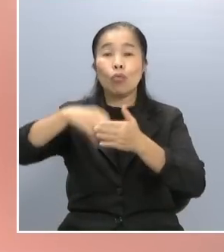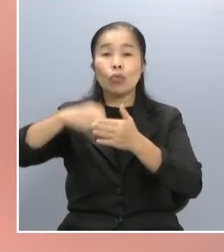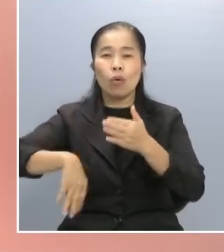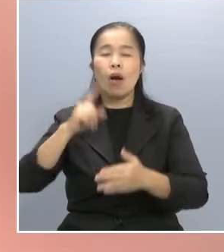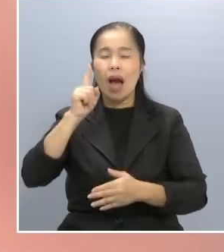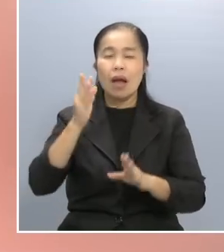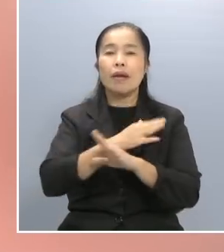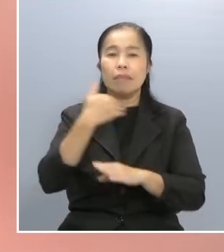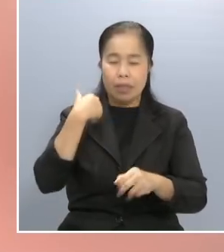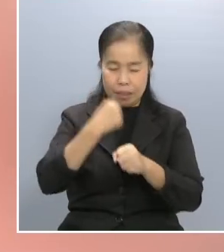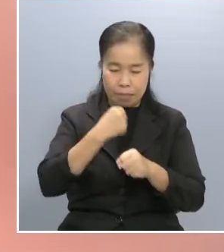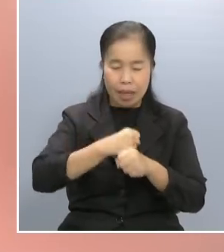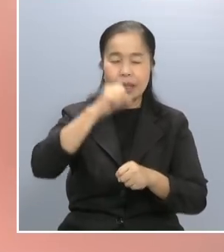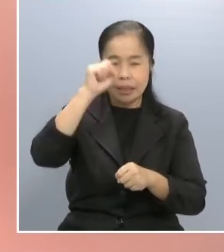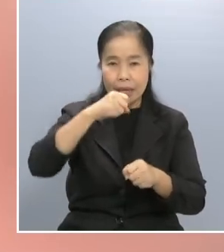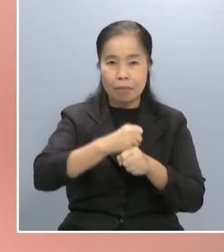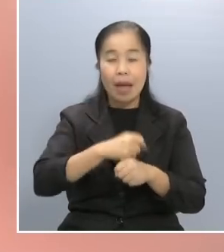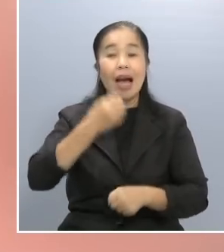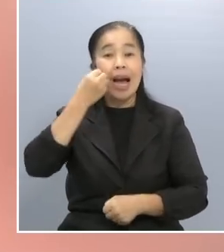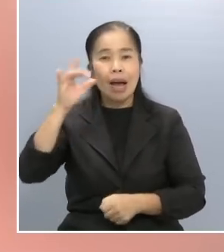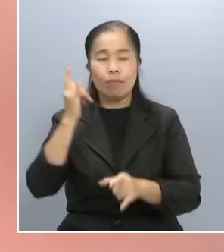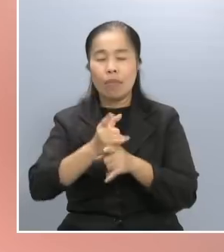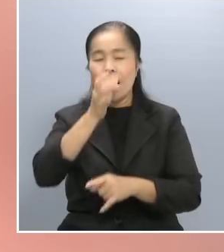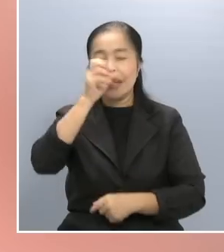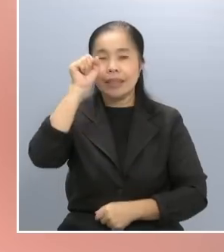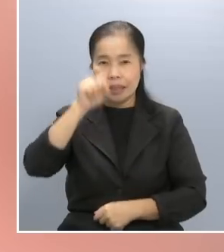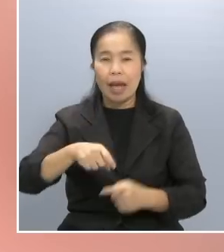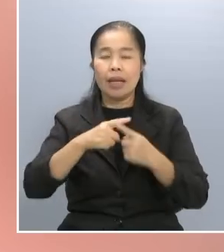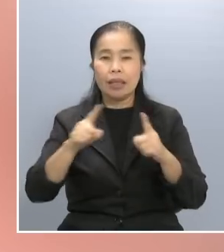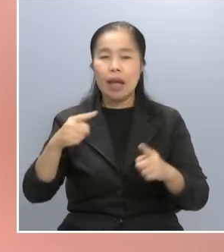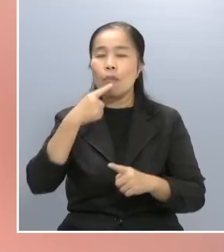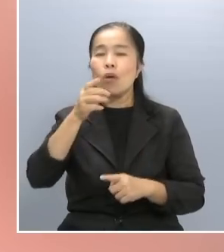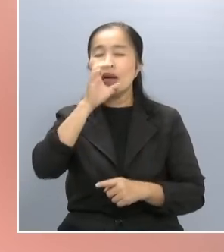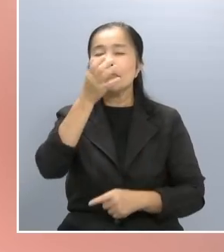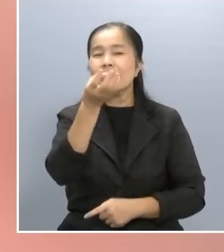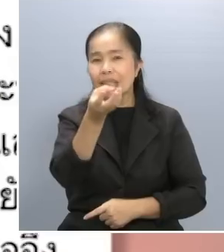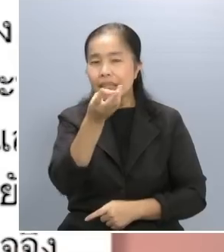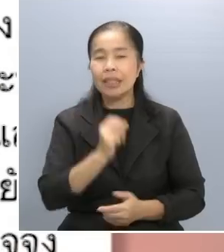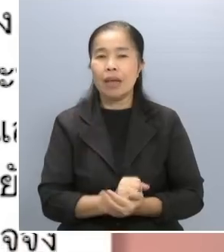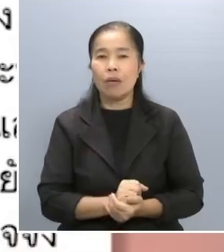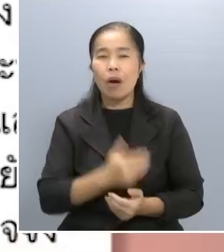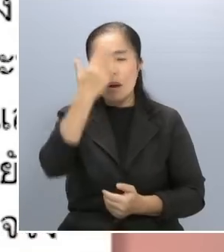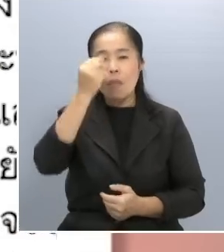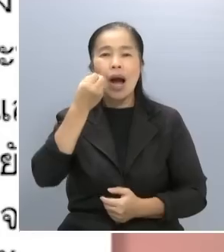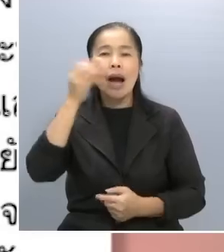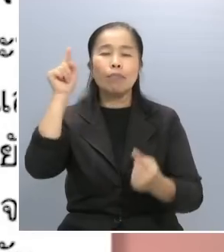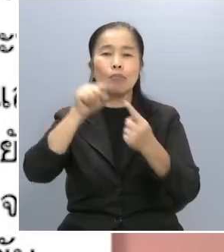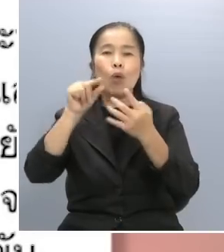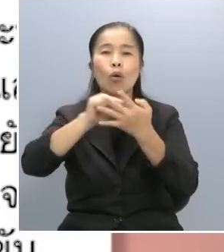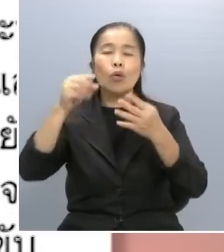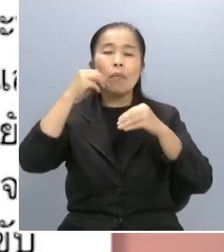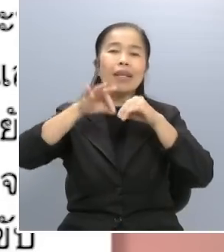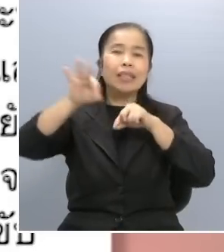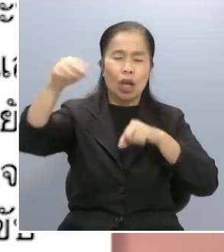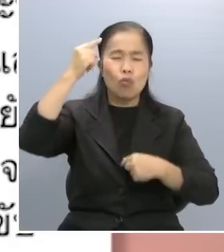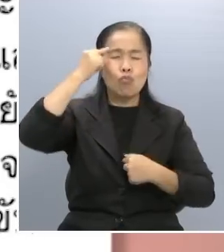วันนั้นมีงานจริงแล้วตอนกลับเธอก็ดื่มไปแอลกอฮอล์จริงแต่บอกว่าดื่มไม่มากเพราะต้องเดินทางกลับคอนโดซึ่งอยู่ไกลก็เซฟตัวเอง